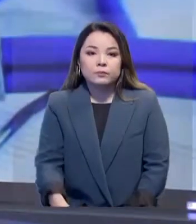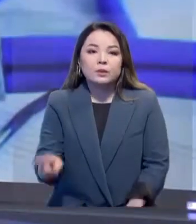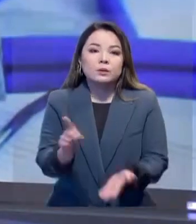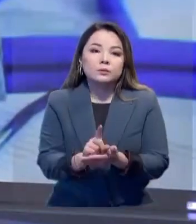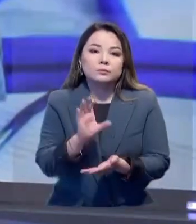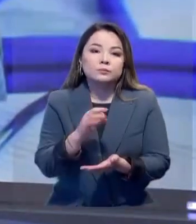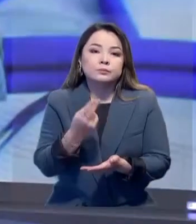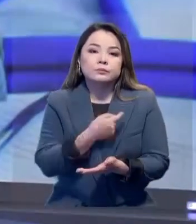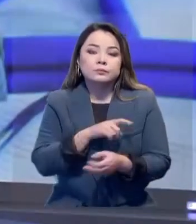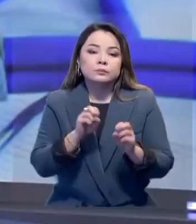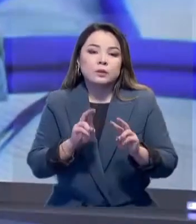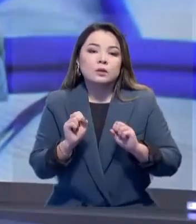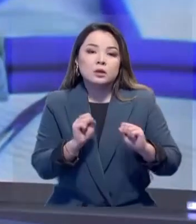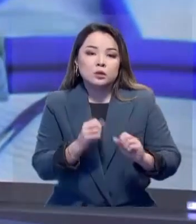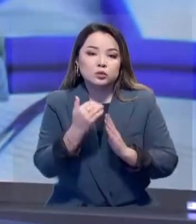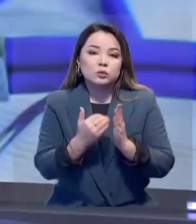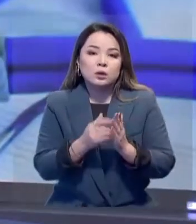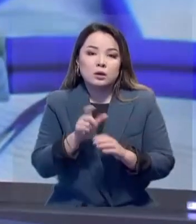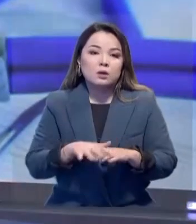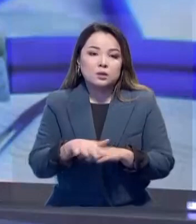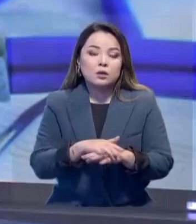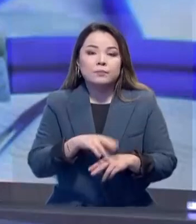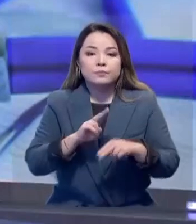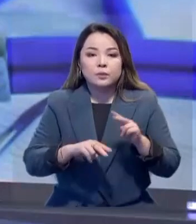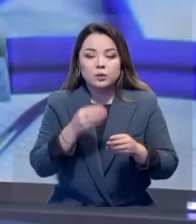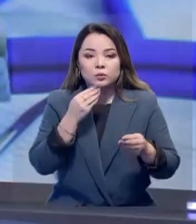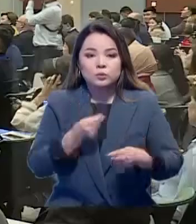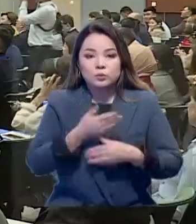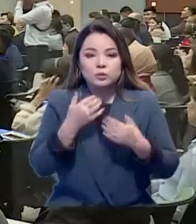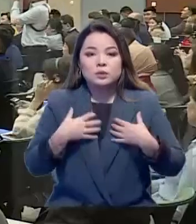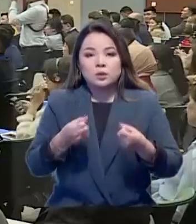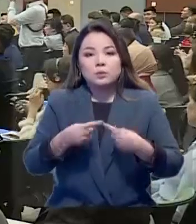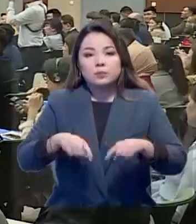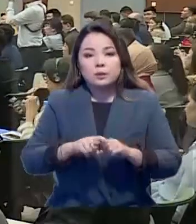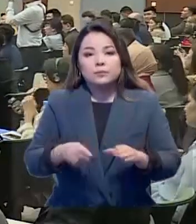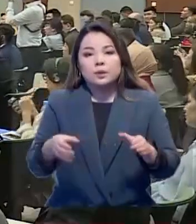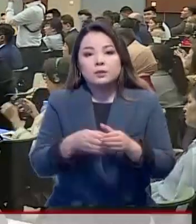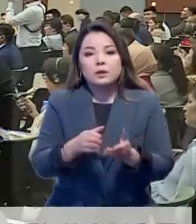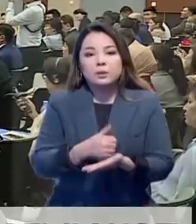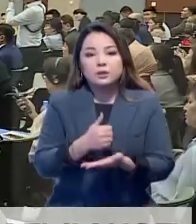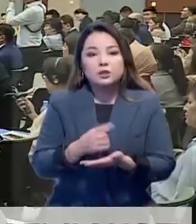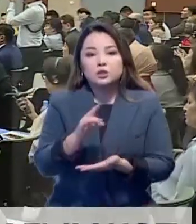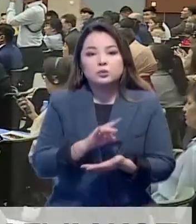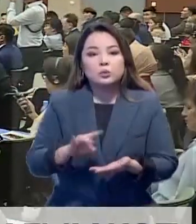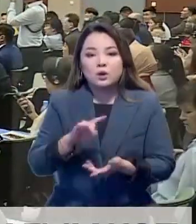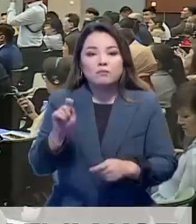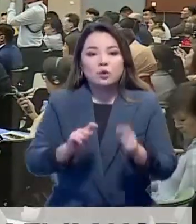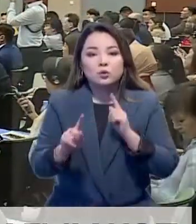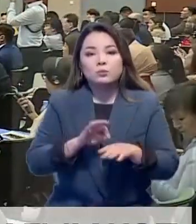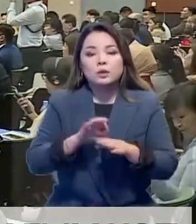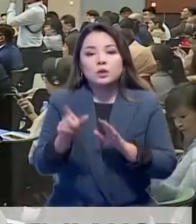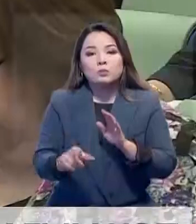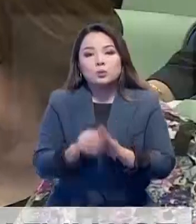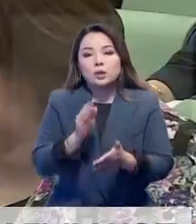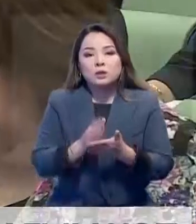Міндетті әлеуметтік медициналық сақтандыру жүйесіне халықтың көңілі толмайды. Денсаулық сақтау саласы басшыларының республикалық форумында